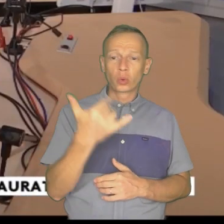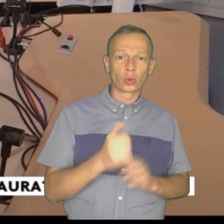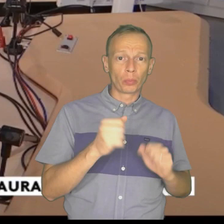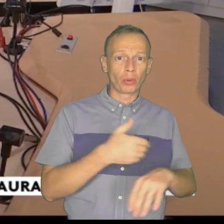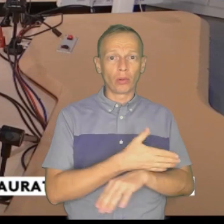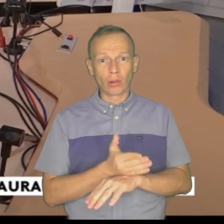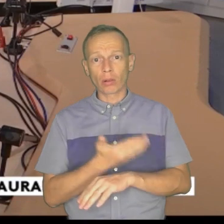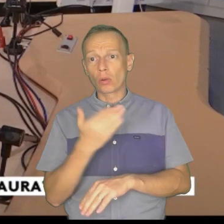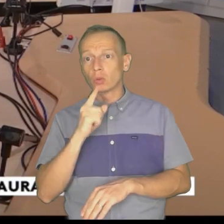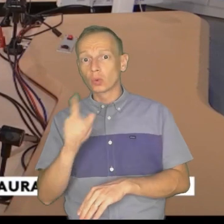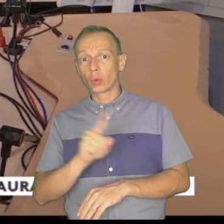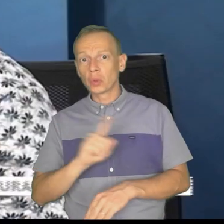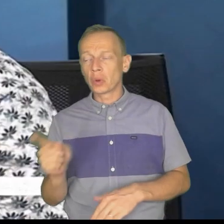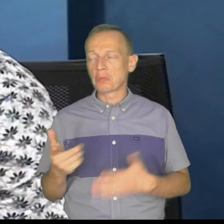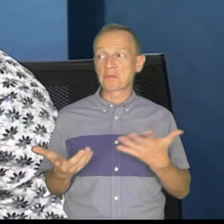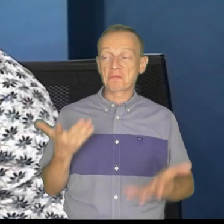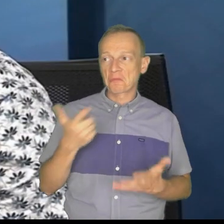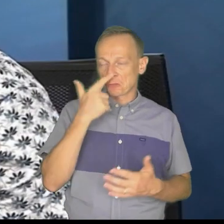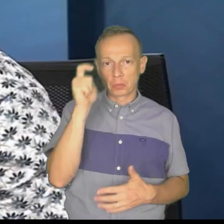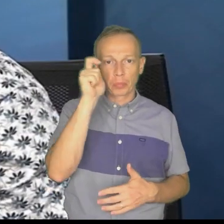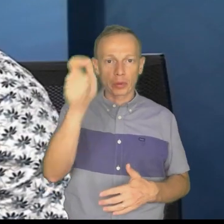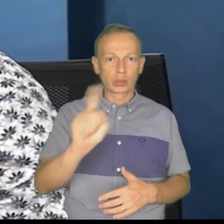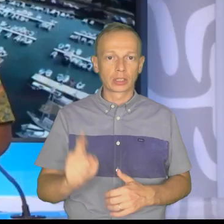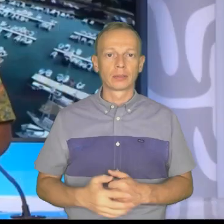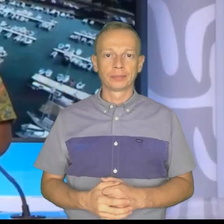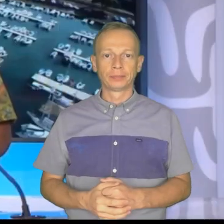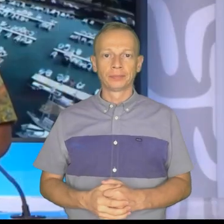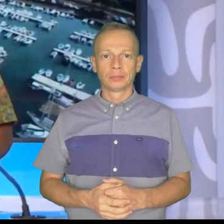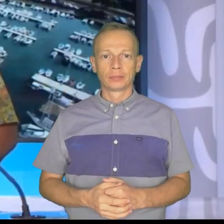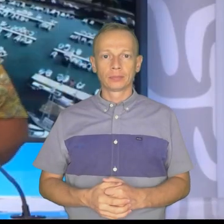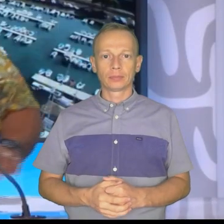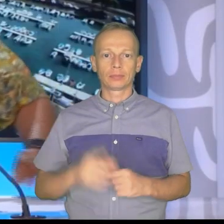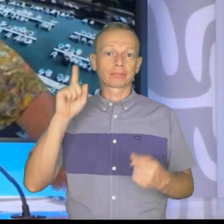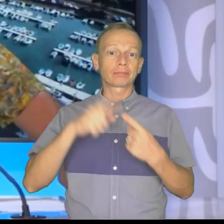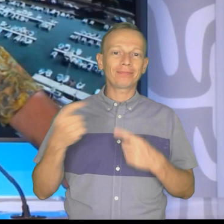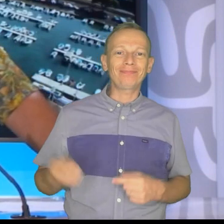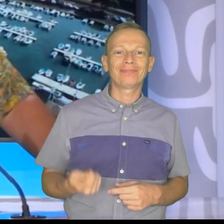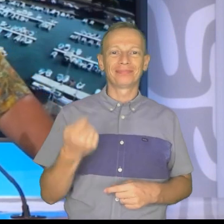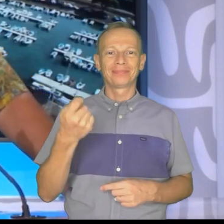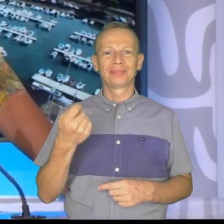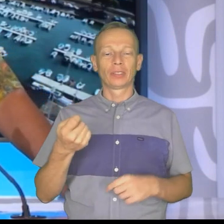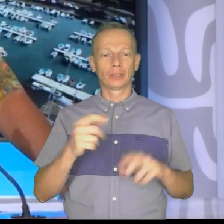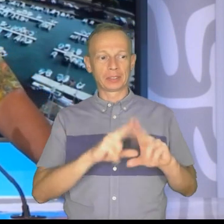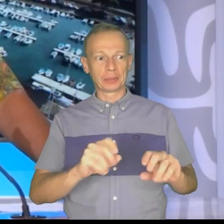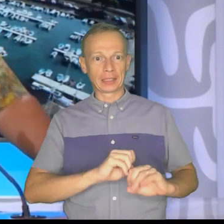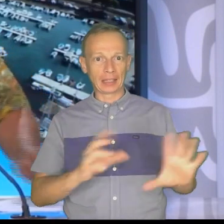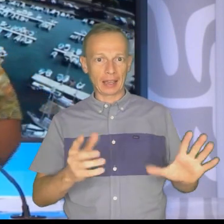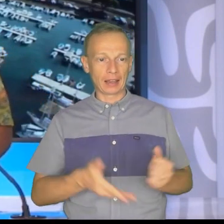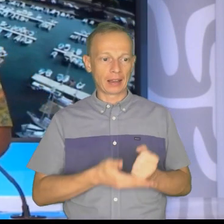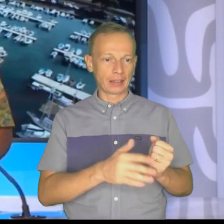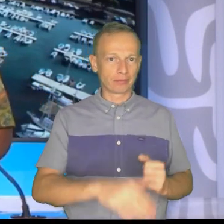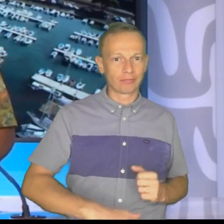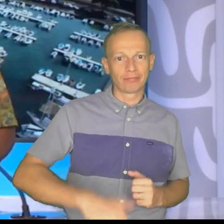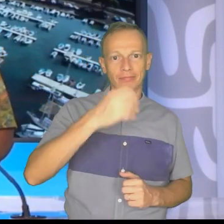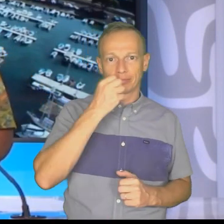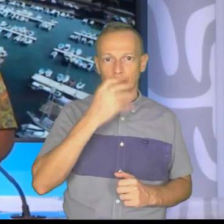2 jours par semaine. Difficile à comprendre. Éducation à présent, bien dire pour bien grandir, tel